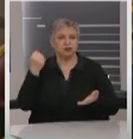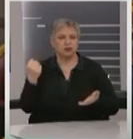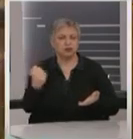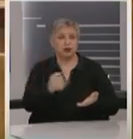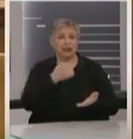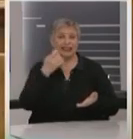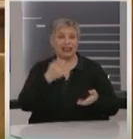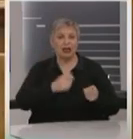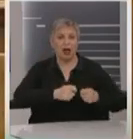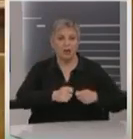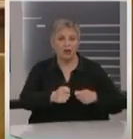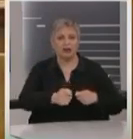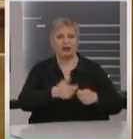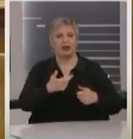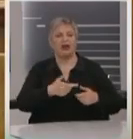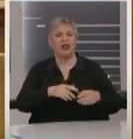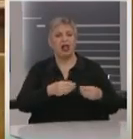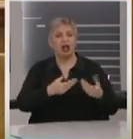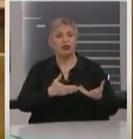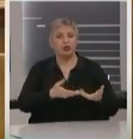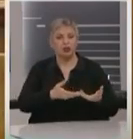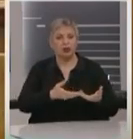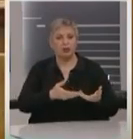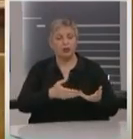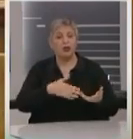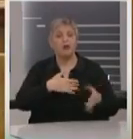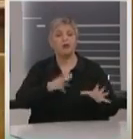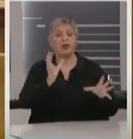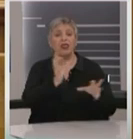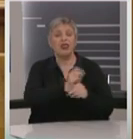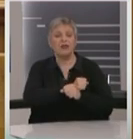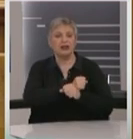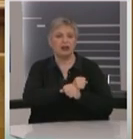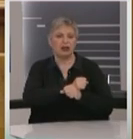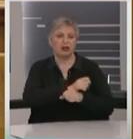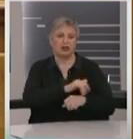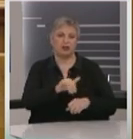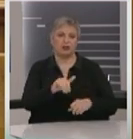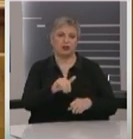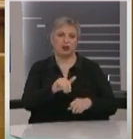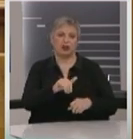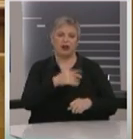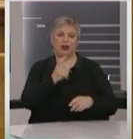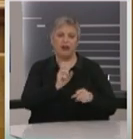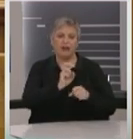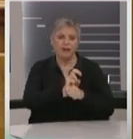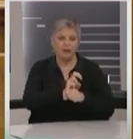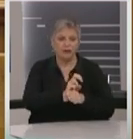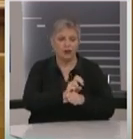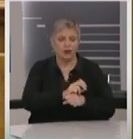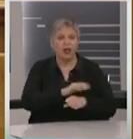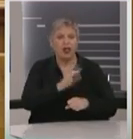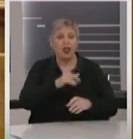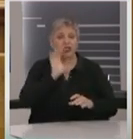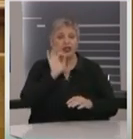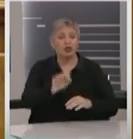και πιο σκληρή προσαρμογή δεν πετυχαίνατε ποτέ τους δημοσιονομικούς στόχους και τα πλεονάσματα. Όχι παραπάνω, αυτούς που